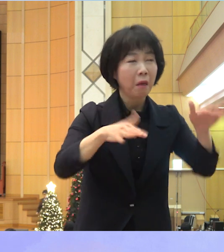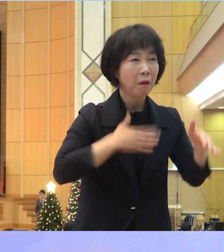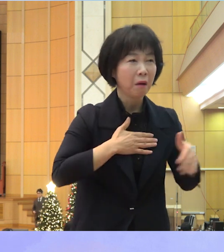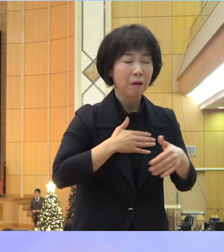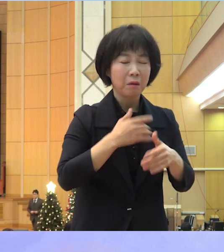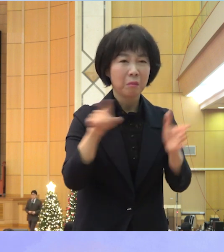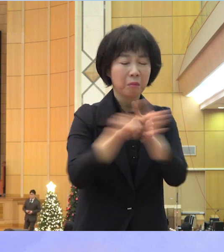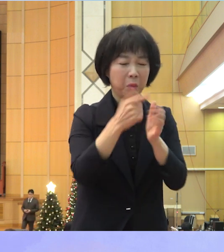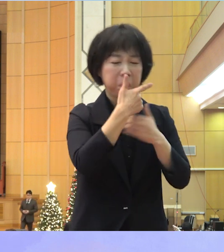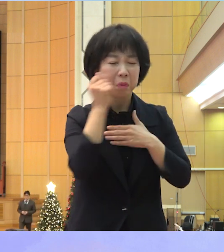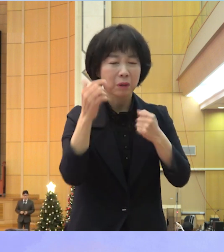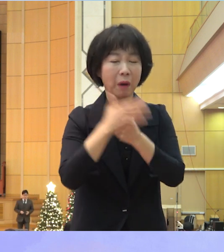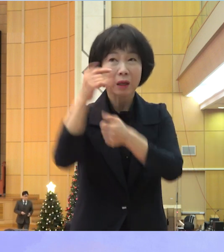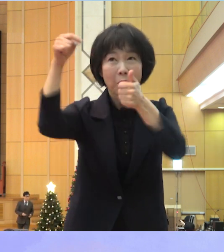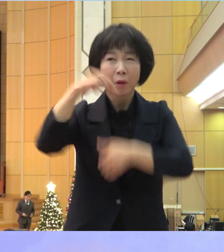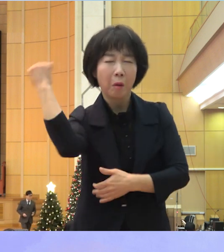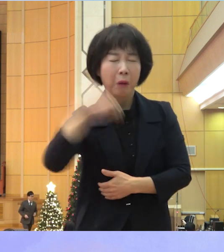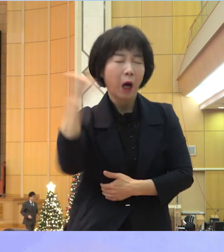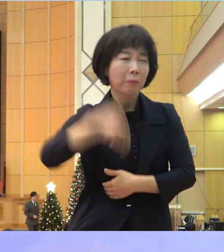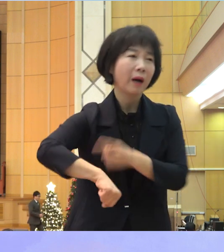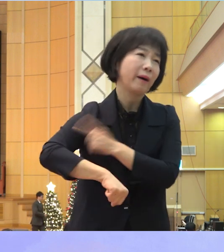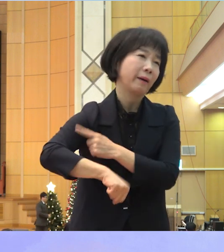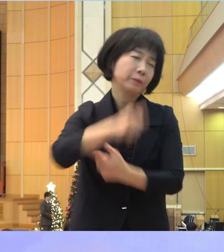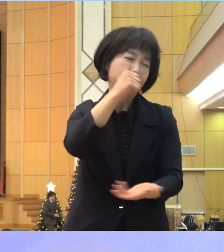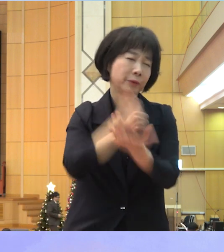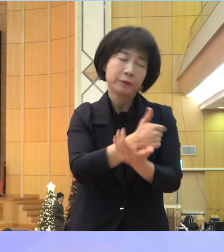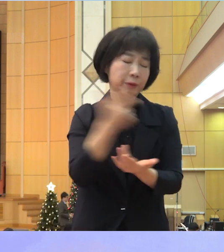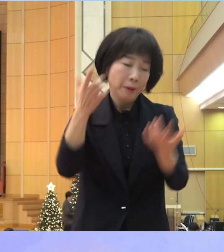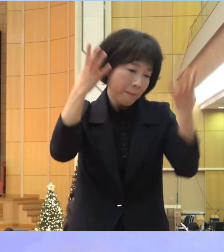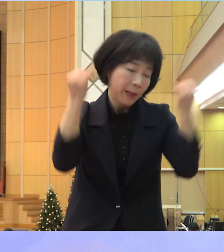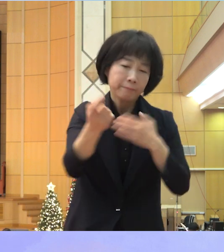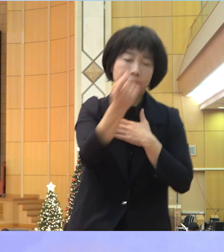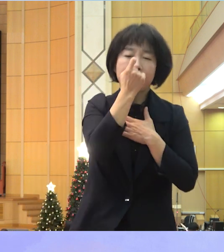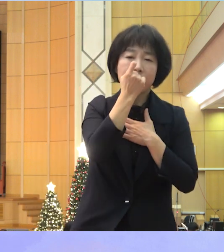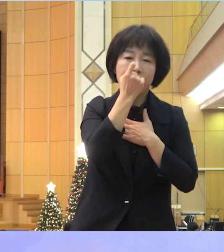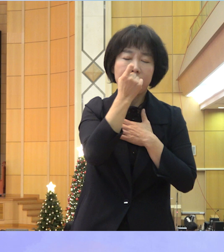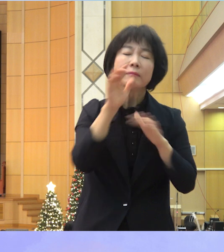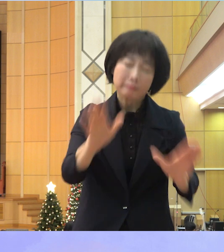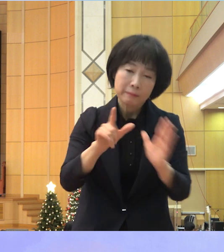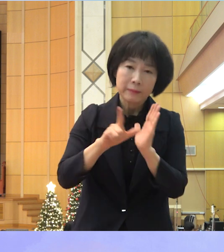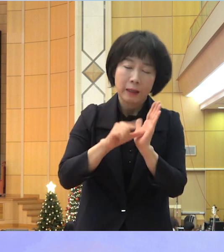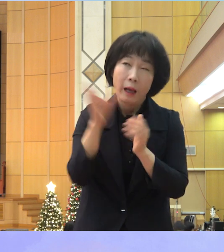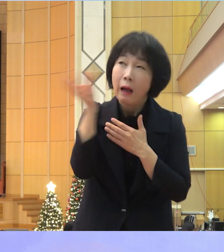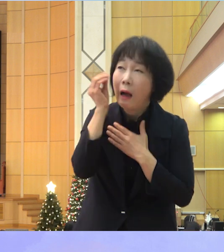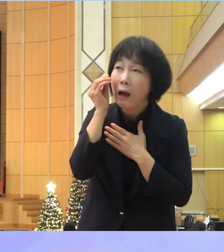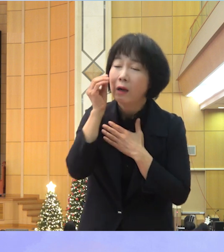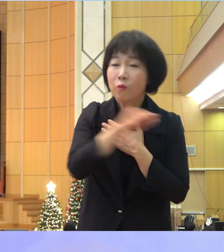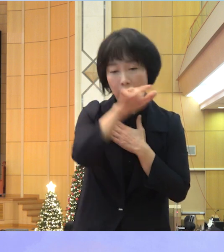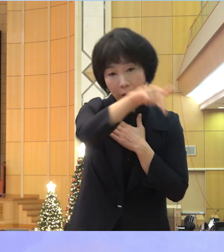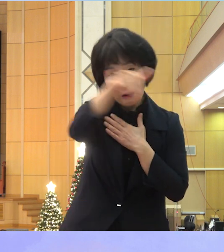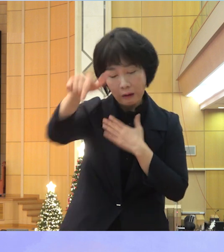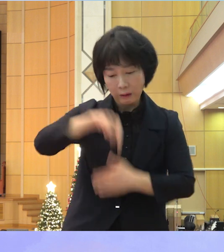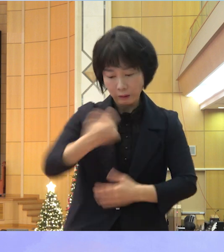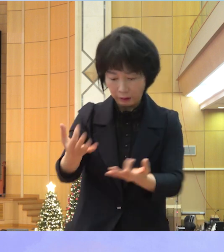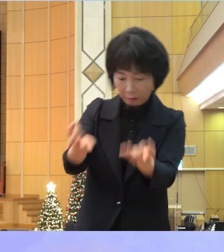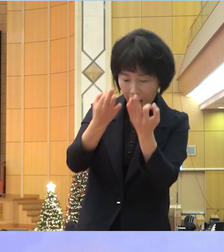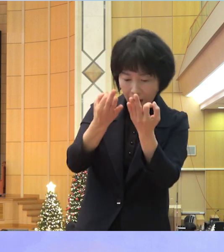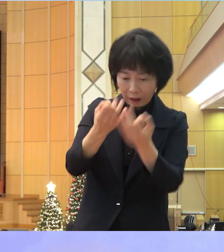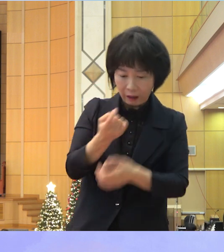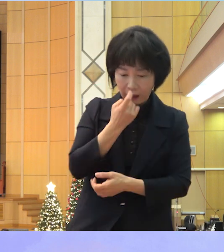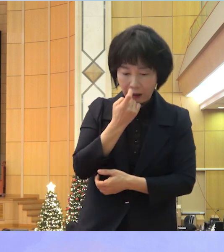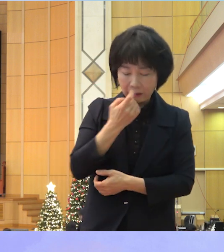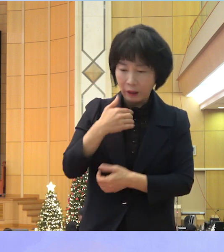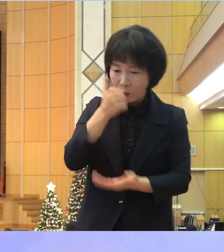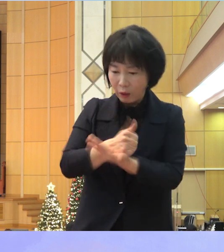연약하고 부족해서 하나님 뜻대로 살지 못했던 것들이 너무나 많았습니다. 하나님, 이 한 시간을 통해서 우리 자신들